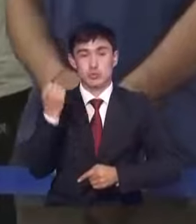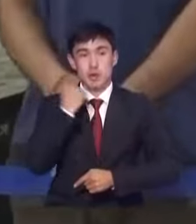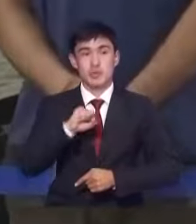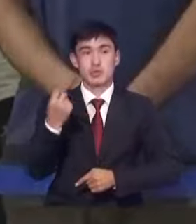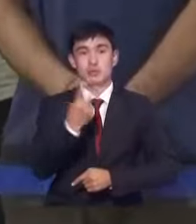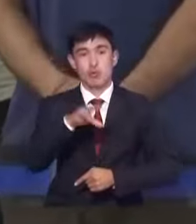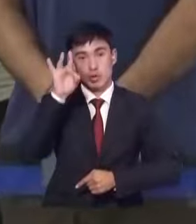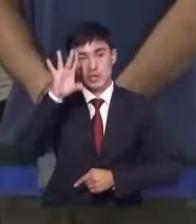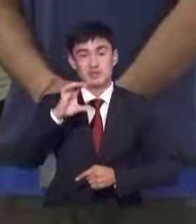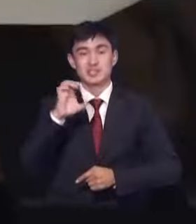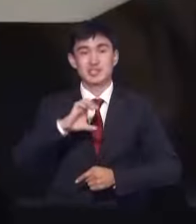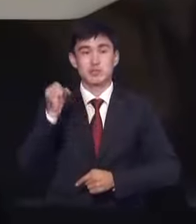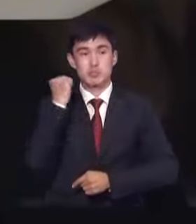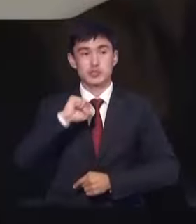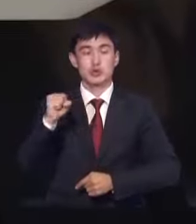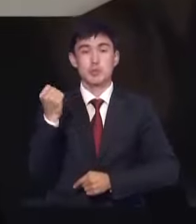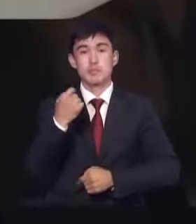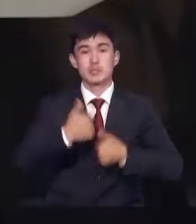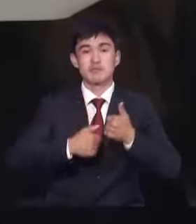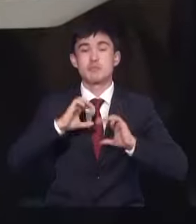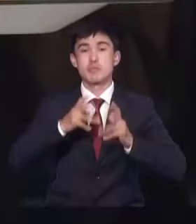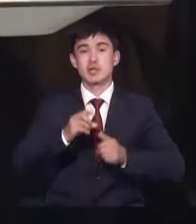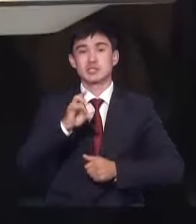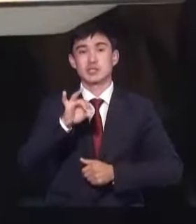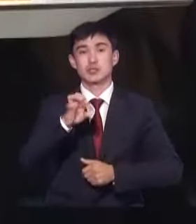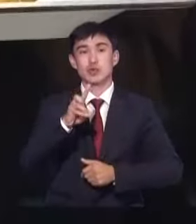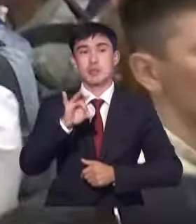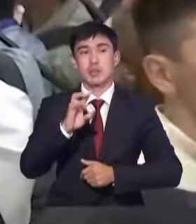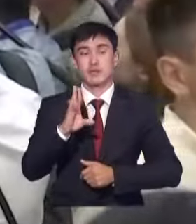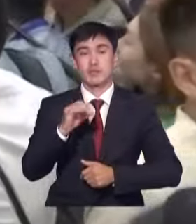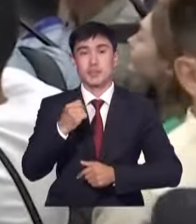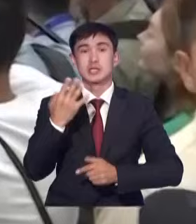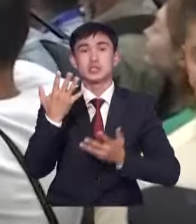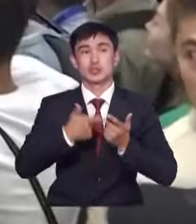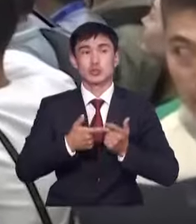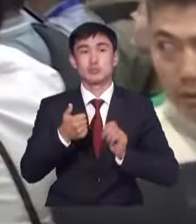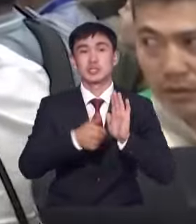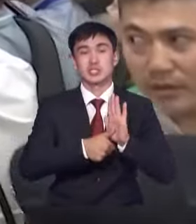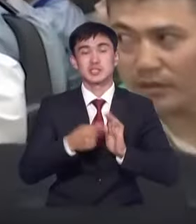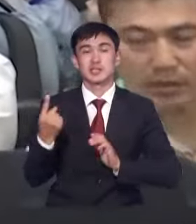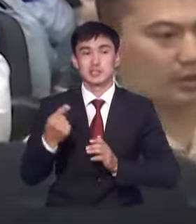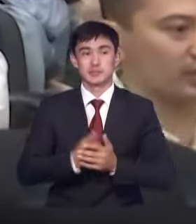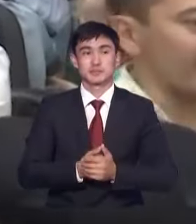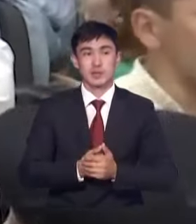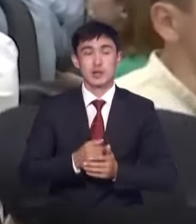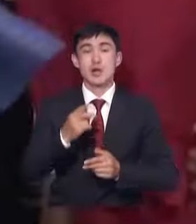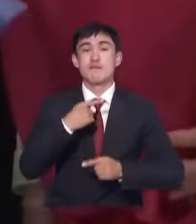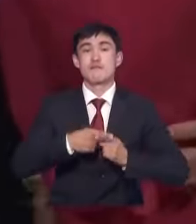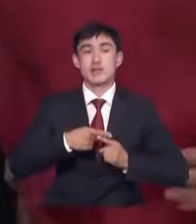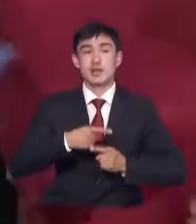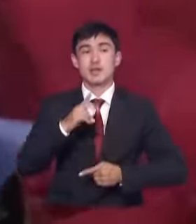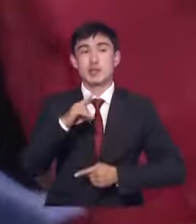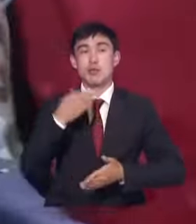победил двукратного серебряного призера первенства мира Санана Сулейманова со счетом 6-1. Однако в финале